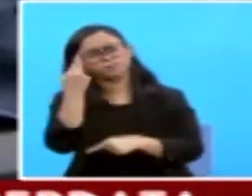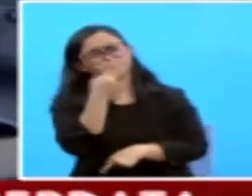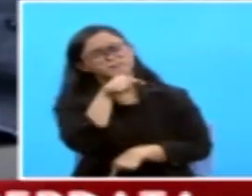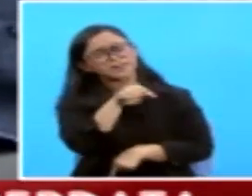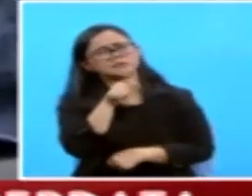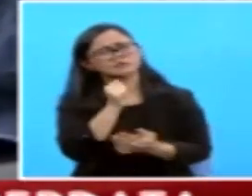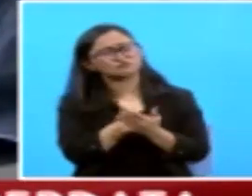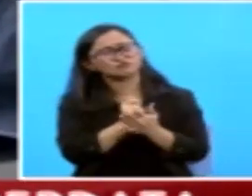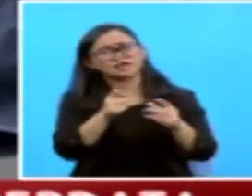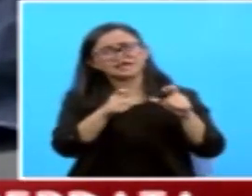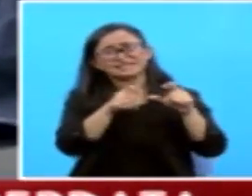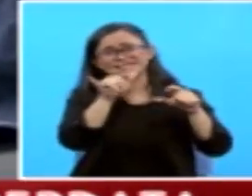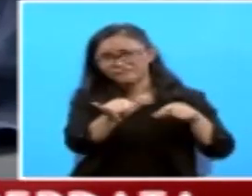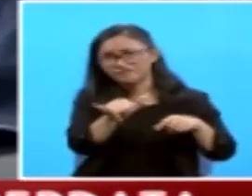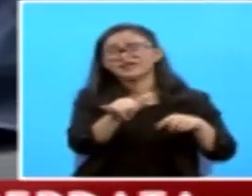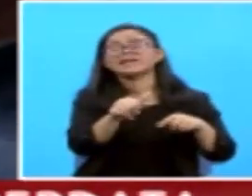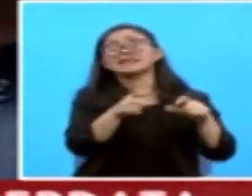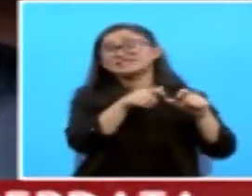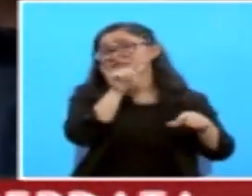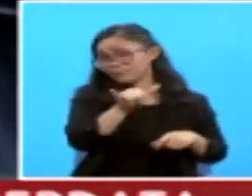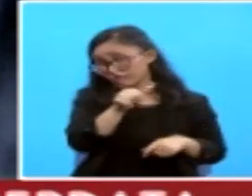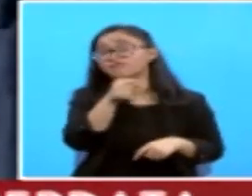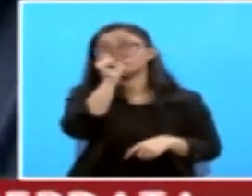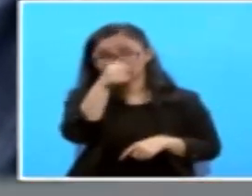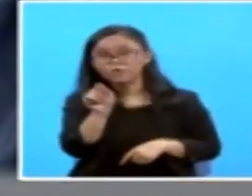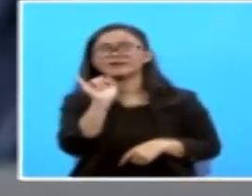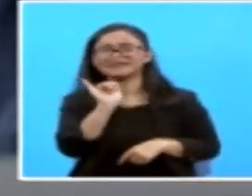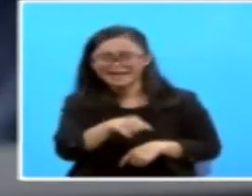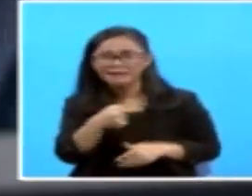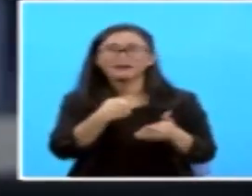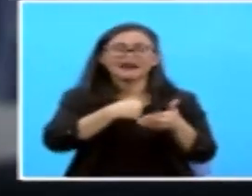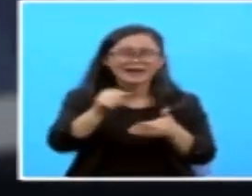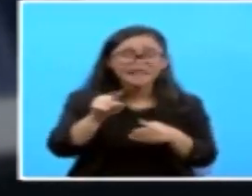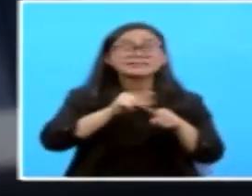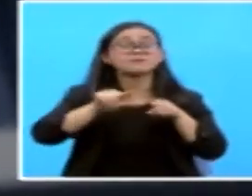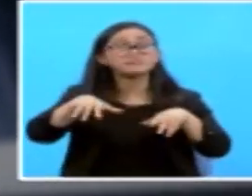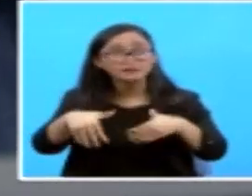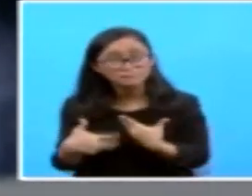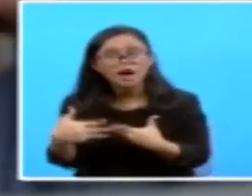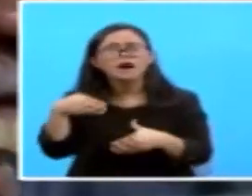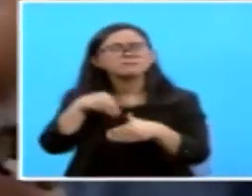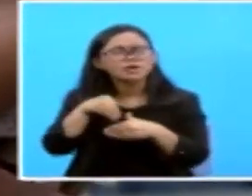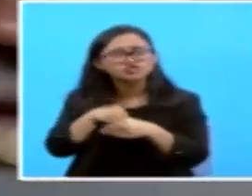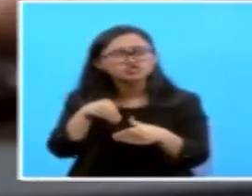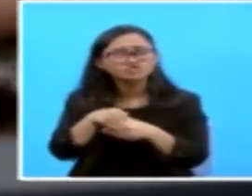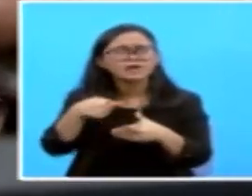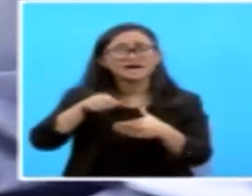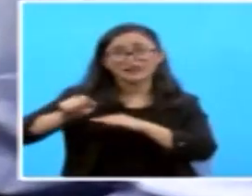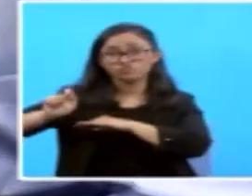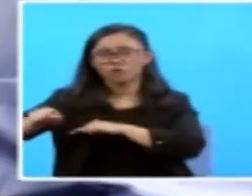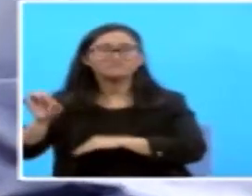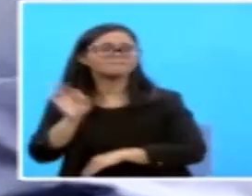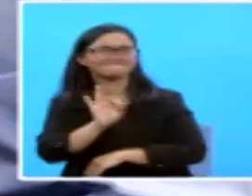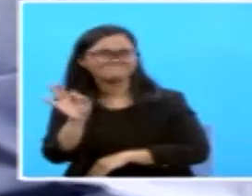bahwa Syafruddin telah terbukti melakukan tindakan tersebut namun tidak termasuk kategori tindakan pidana. Oleh karenanya saat